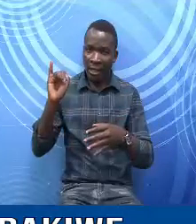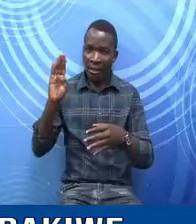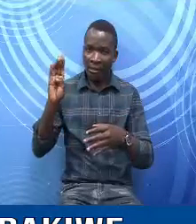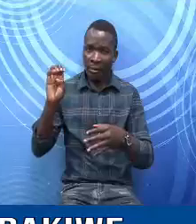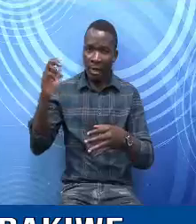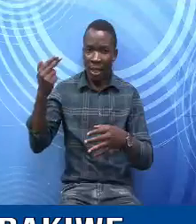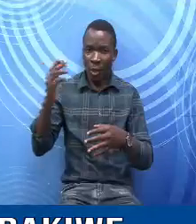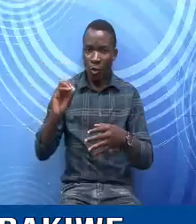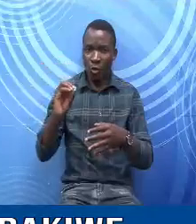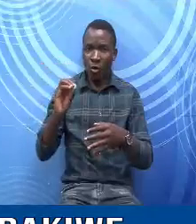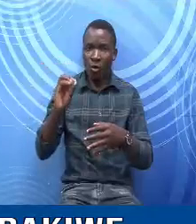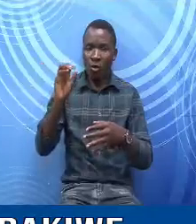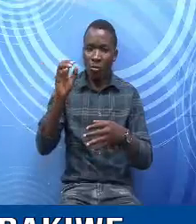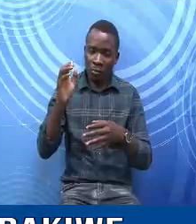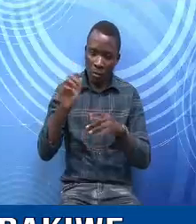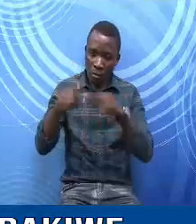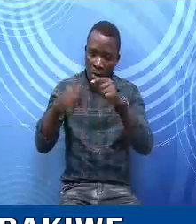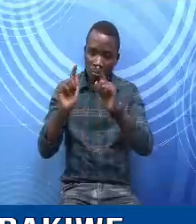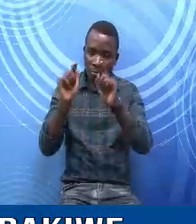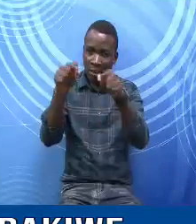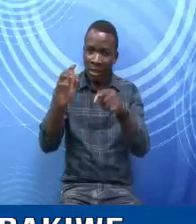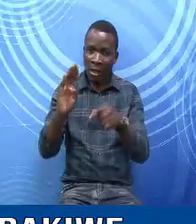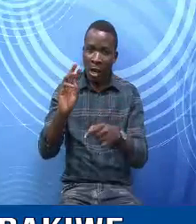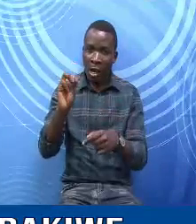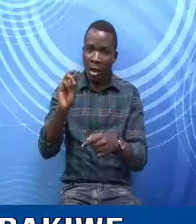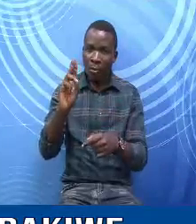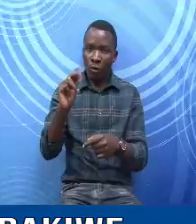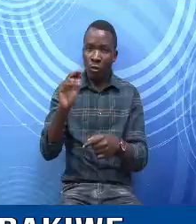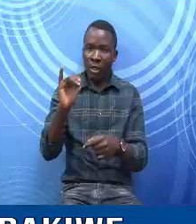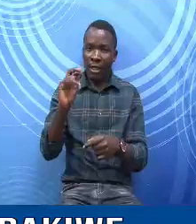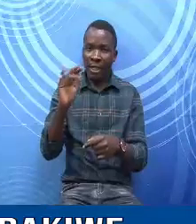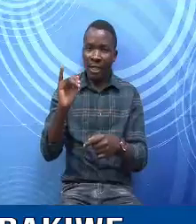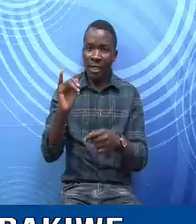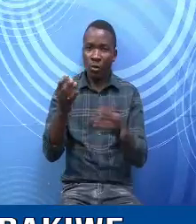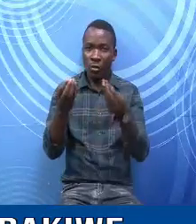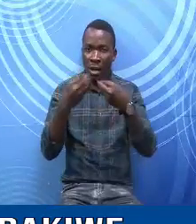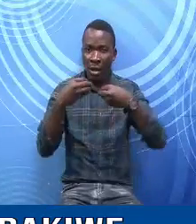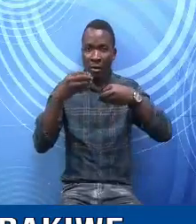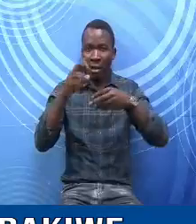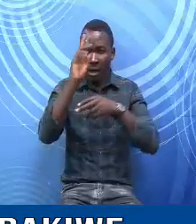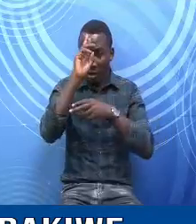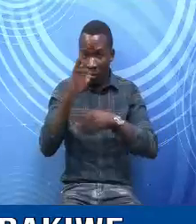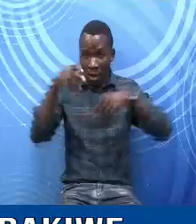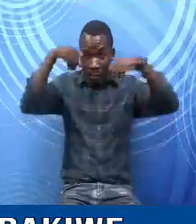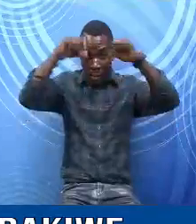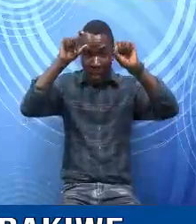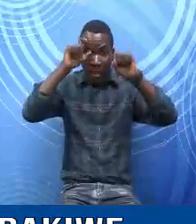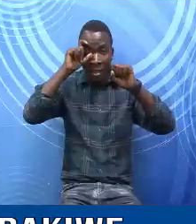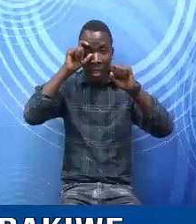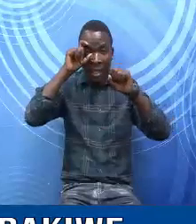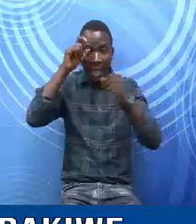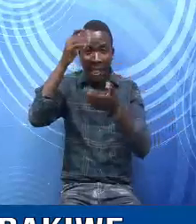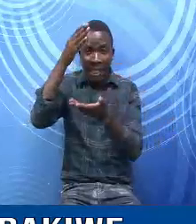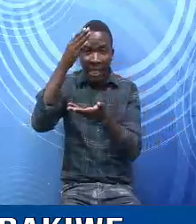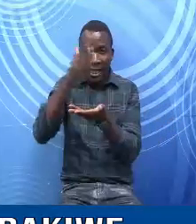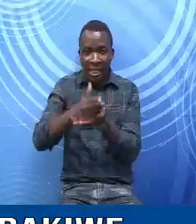umuhanda munini twahawe na nyakubahwa perezida wa repubulika ubu ngubu rero igice rwose hafi kigera